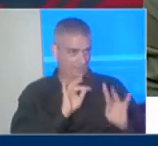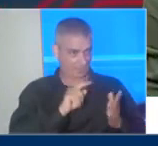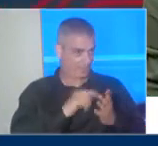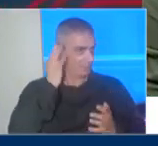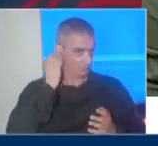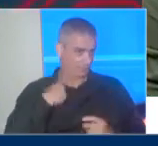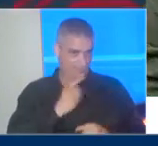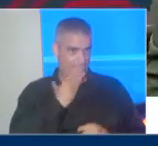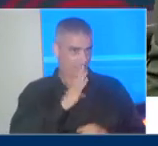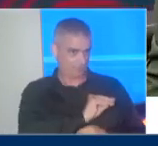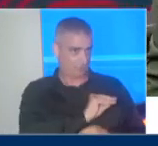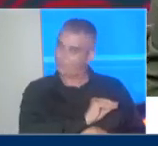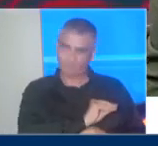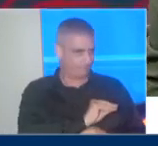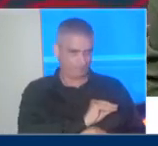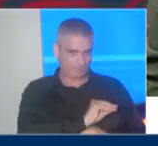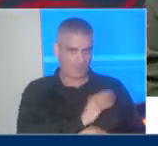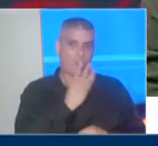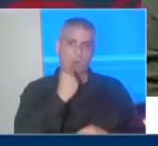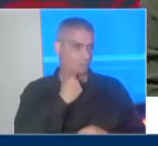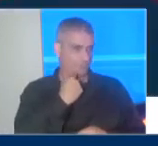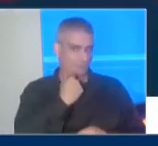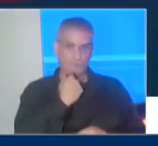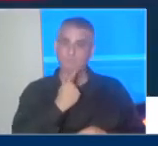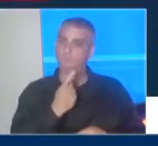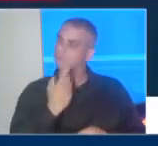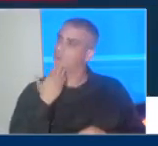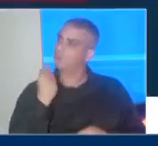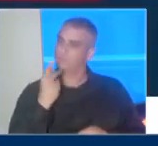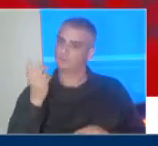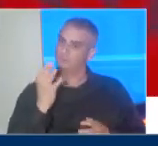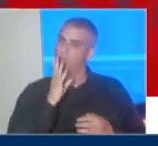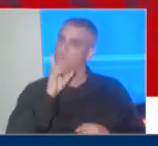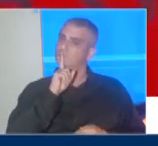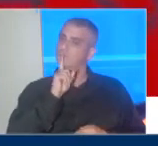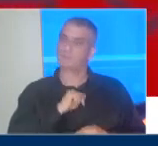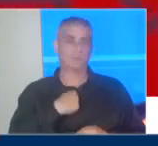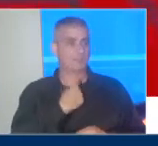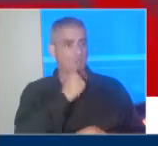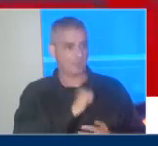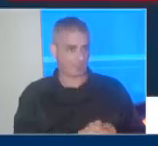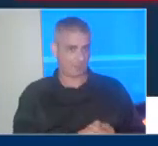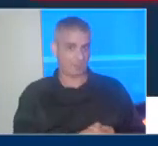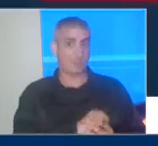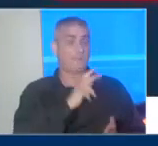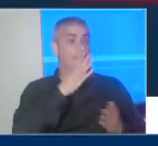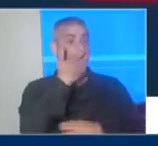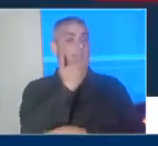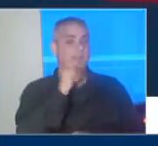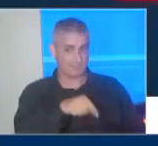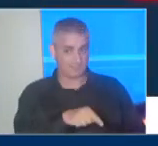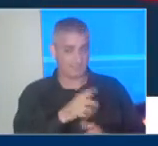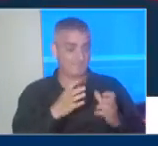את אישה ולי צריך לסתום את הפה. אז לא צריך לסתום לי את הפה. לא צריך, כן, תודה רבה שאת שותקת. אז אני אומר לך שמדינת